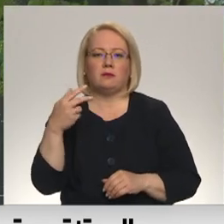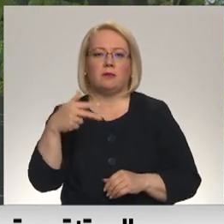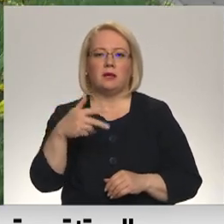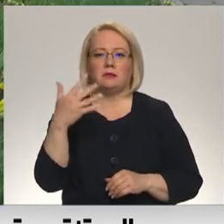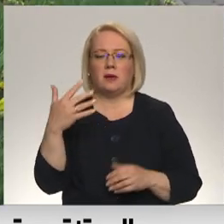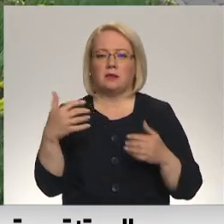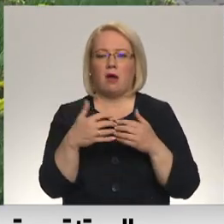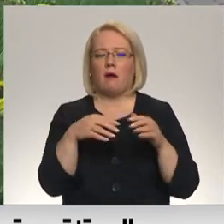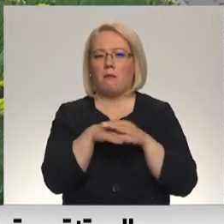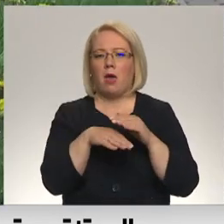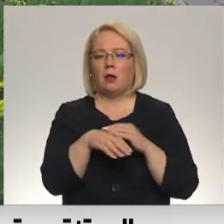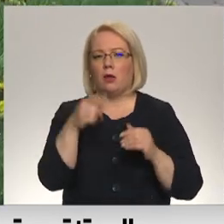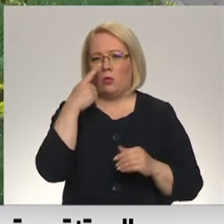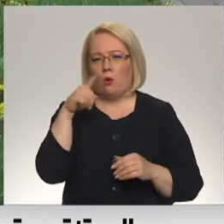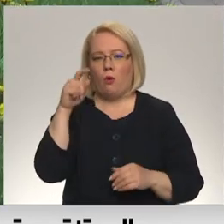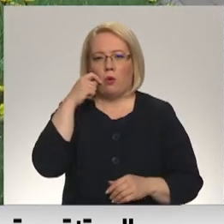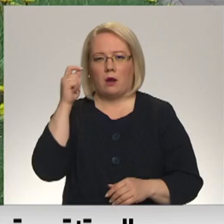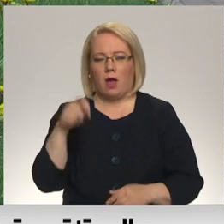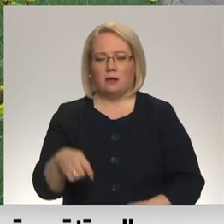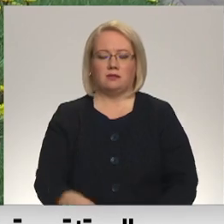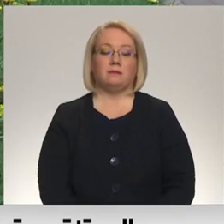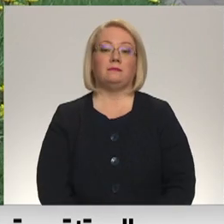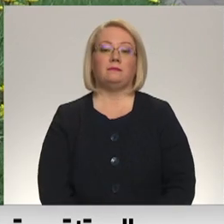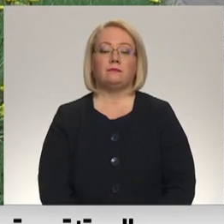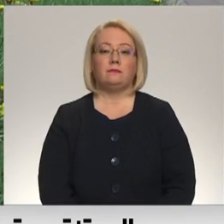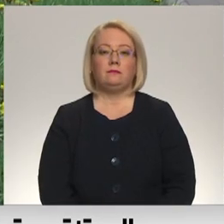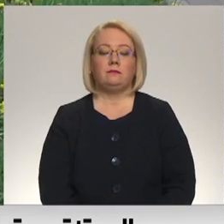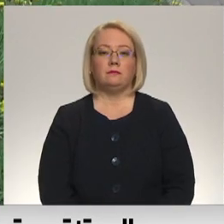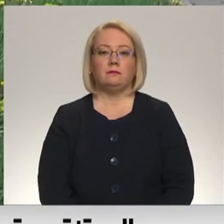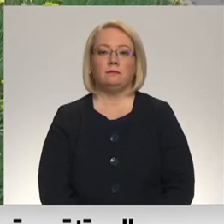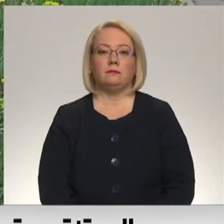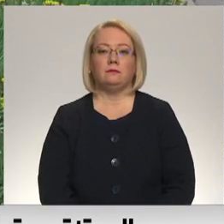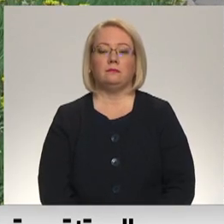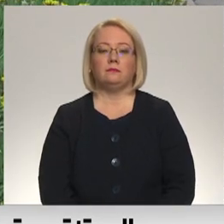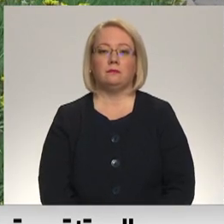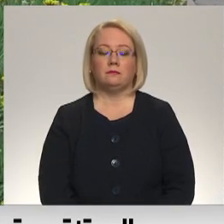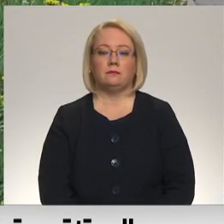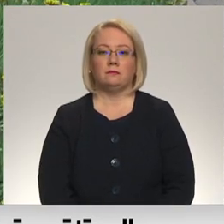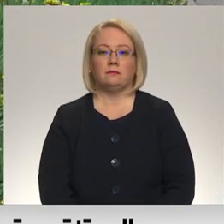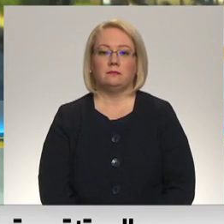28435 kara bēgļi no Ukrainas. Sandra Leitāna, Andras Pāns, Vidzemes televīzija.